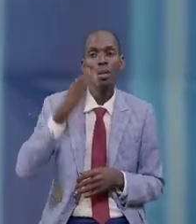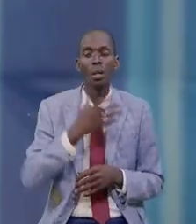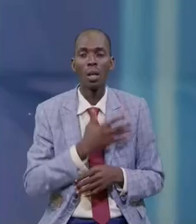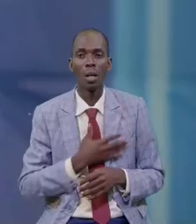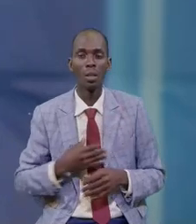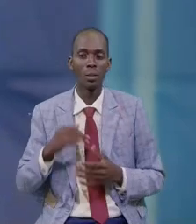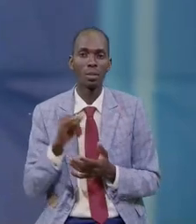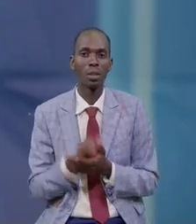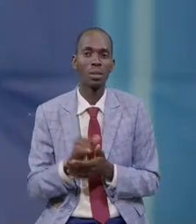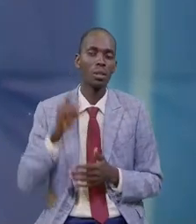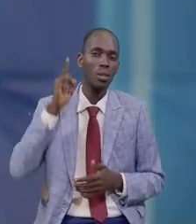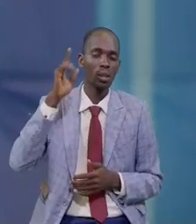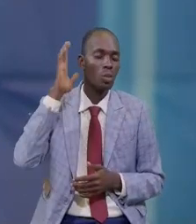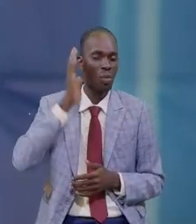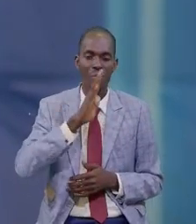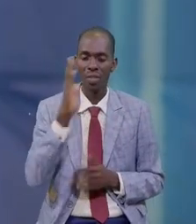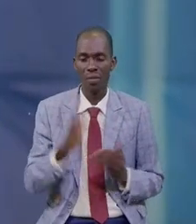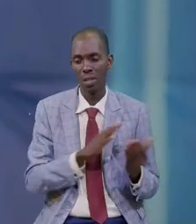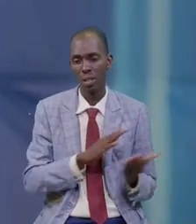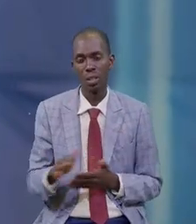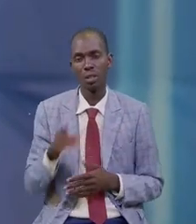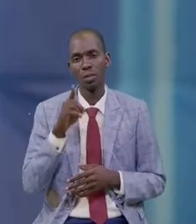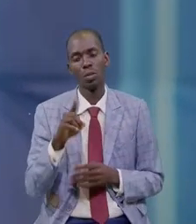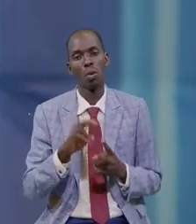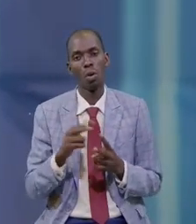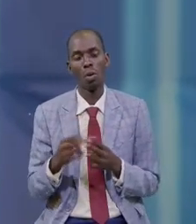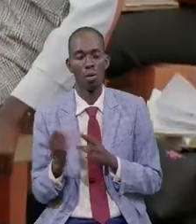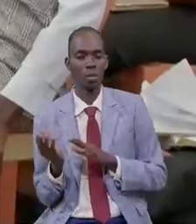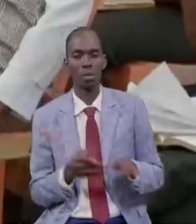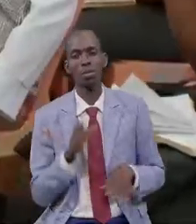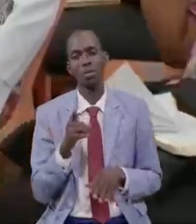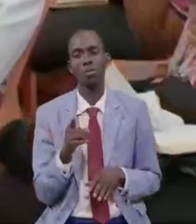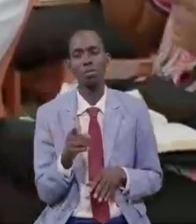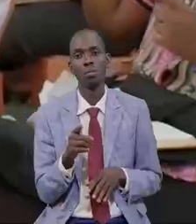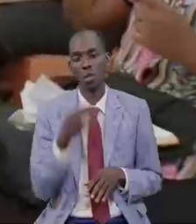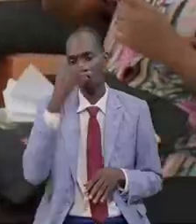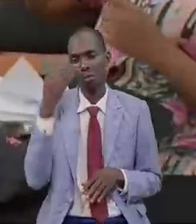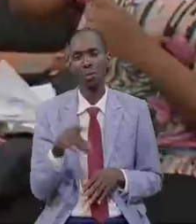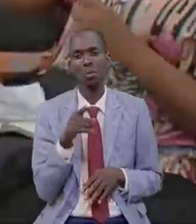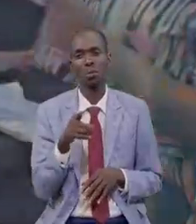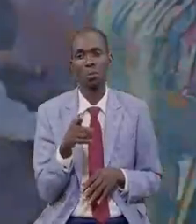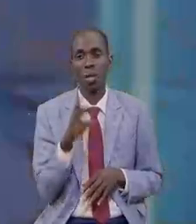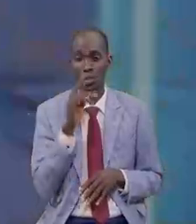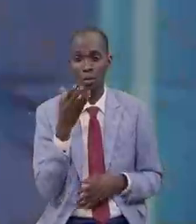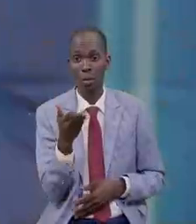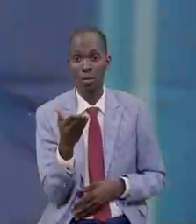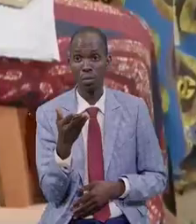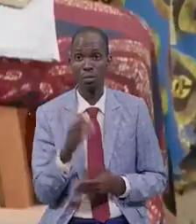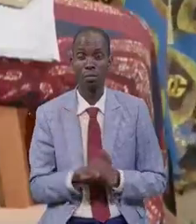je te délaisserai point je t'abandonnerai point est-ce que tu es là où